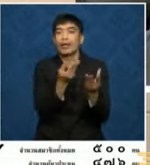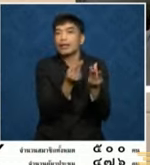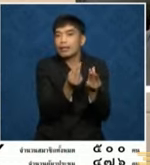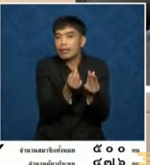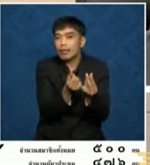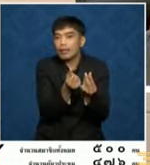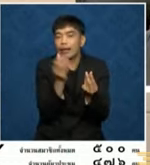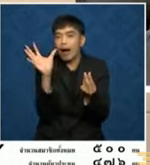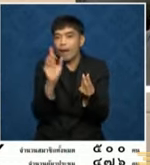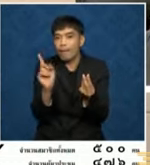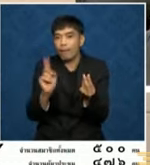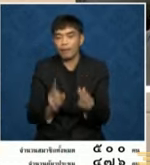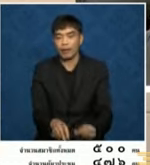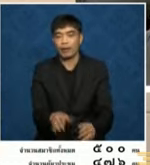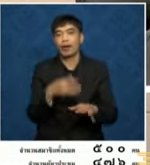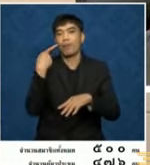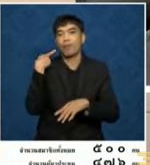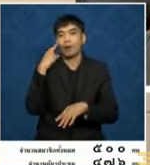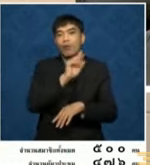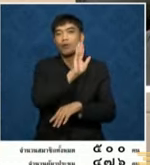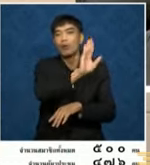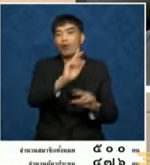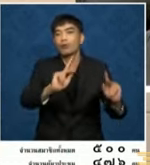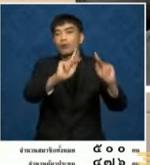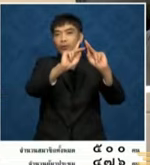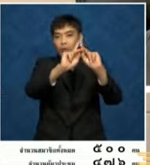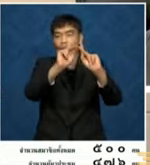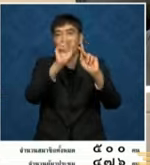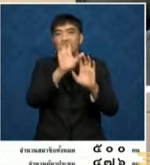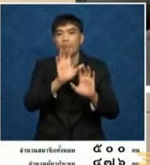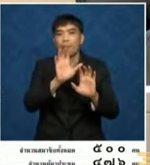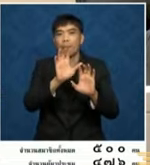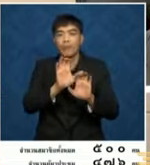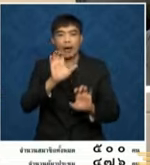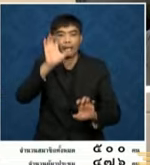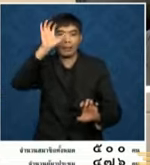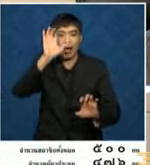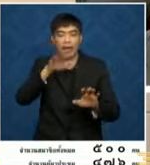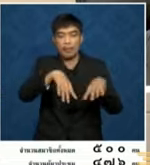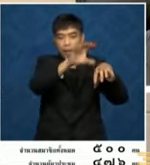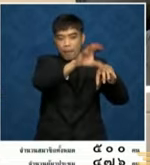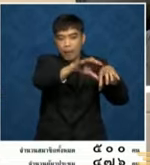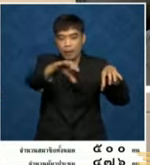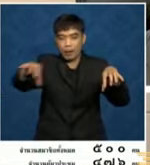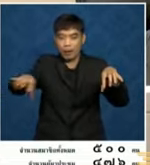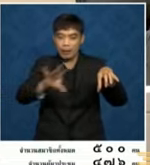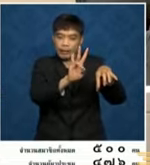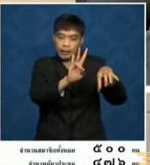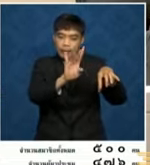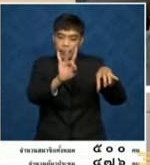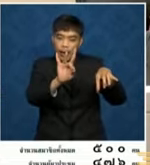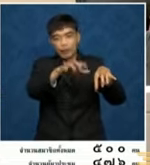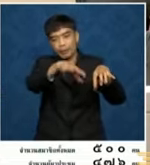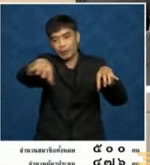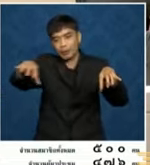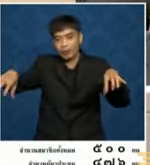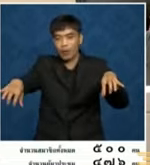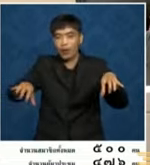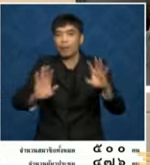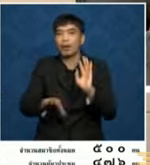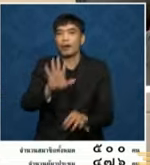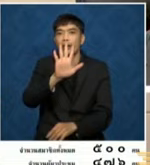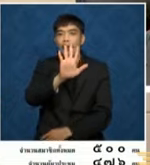ที่ดินสาธารณประโยชน์จากกระทรวงมหาดไทยซึ่งประมาณ 7-8 หน่วยงานนี่ครับท่านประธานครับประมาณ